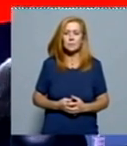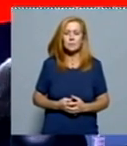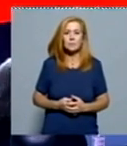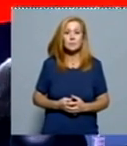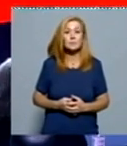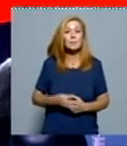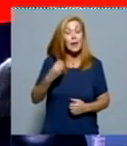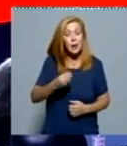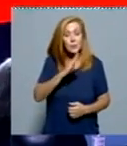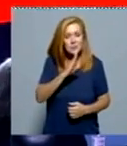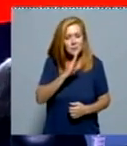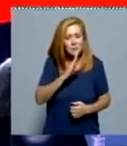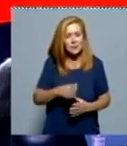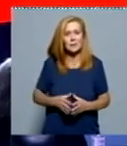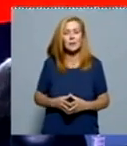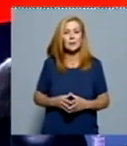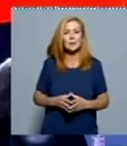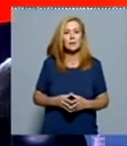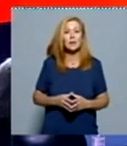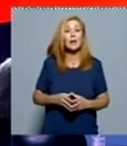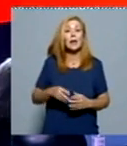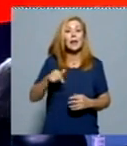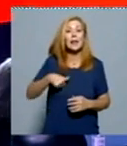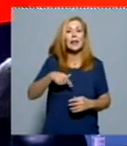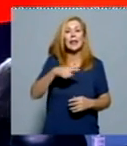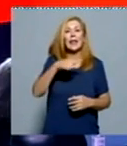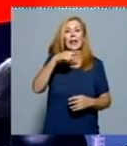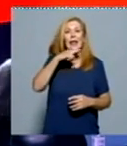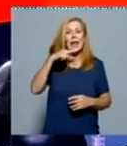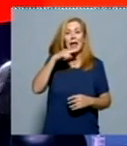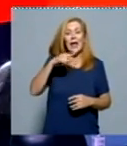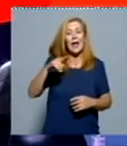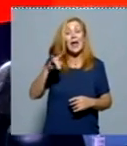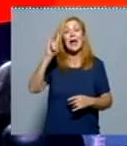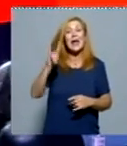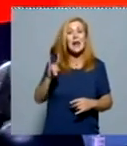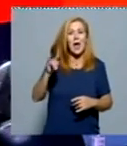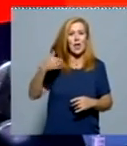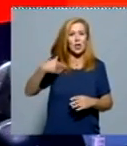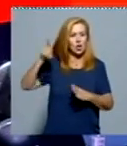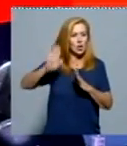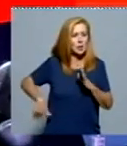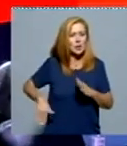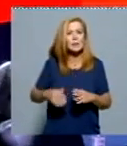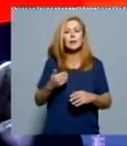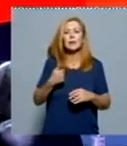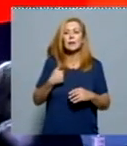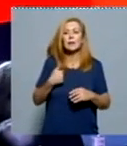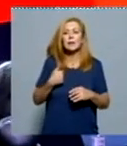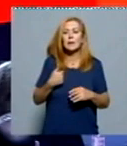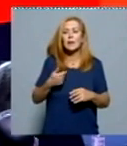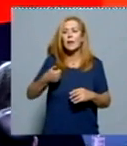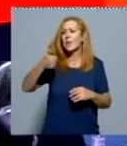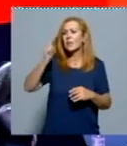Καλό μεσημέρι, κύριε Πρόεδρε, από το Ηράκλειο, από την Κρήτη. Άκουσα προσεκτικά την ομιλία σας χθες το